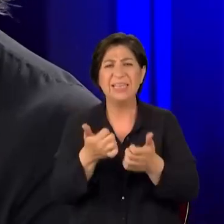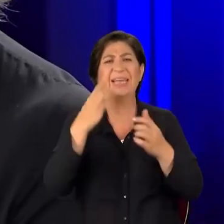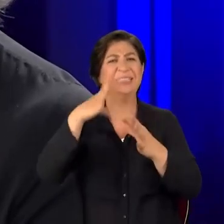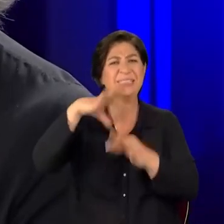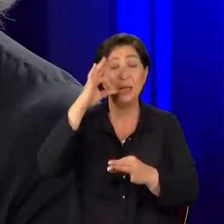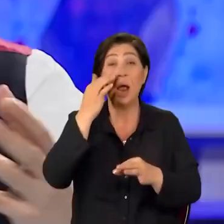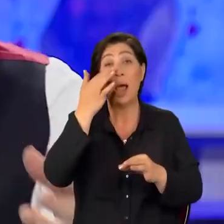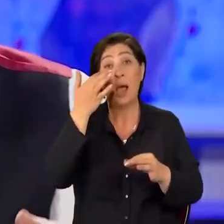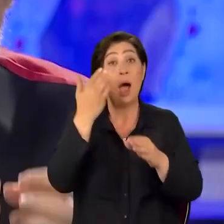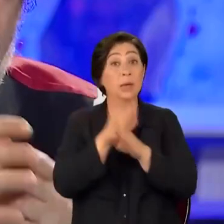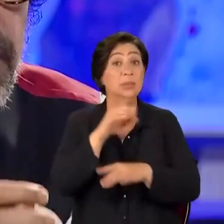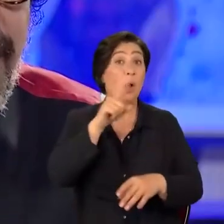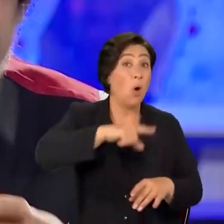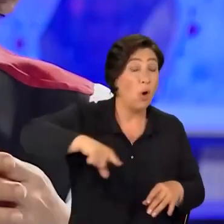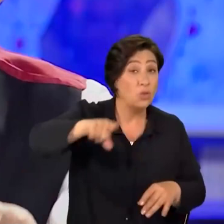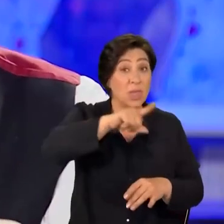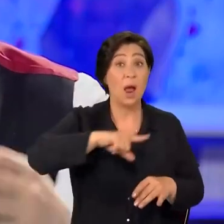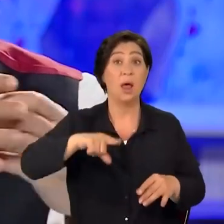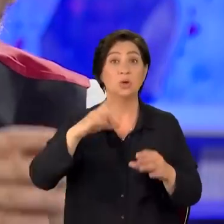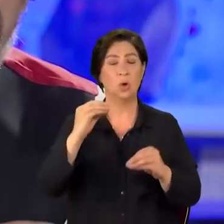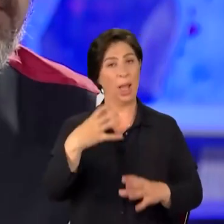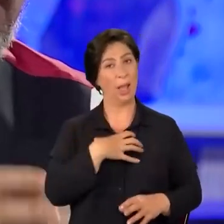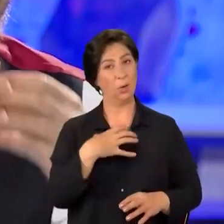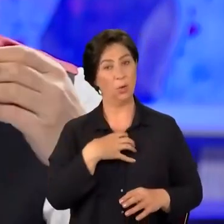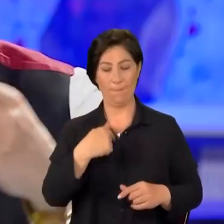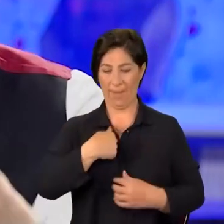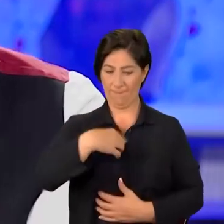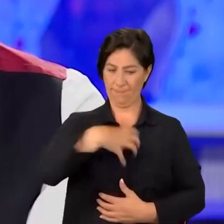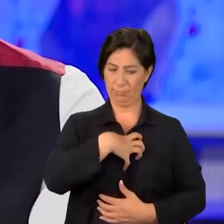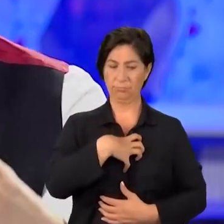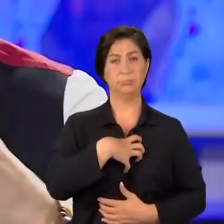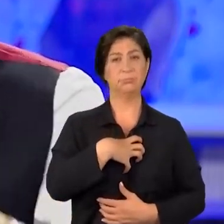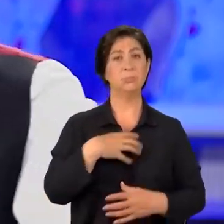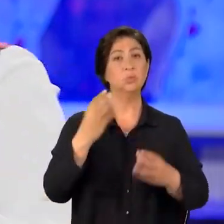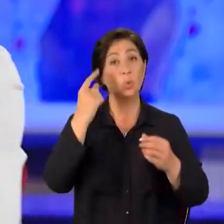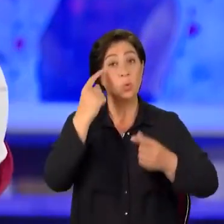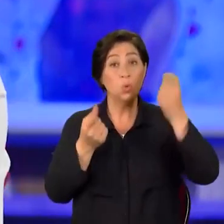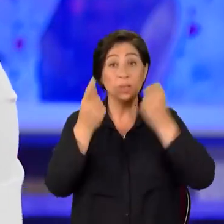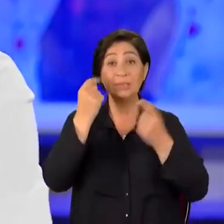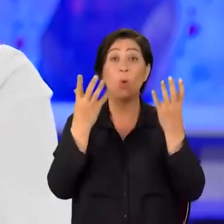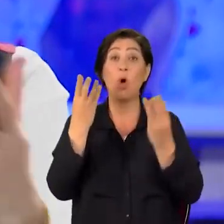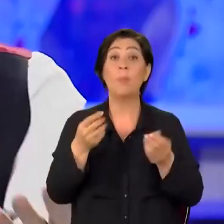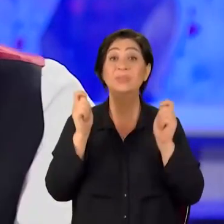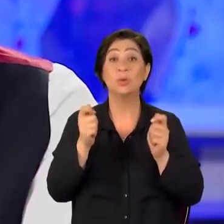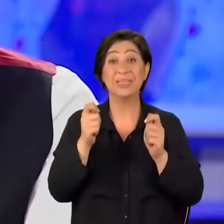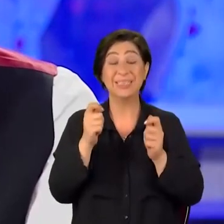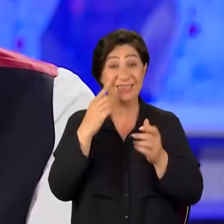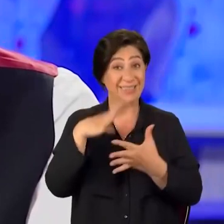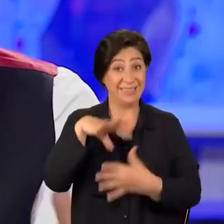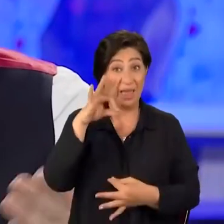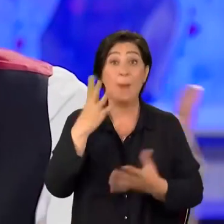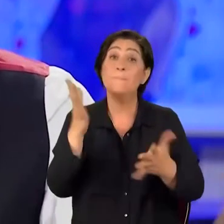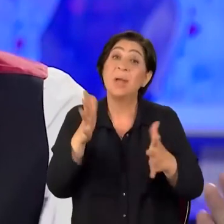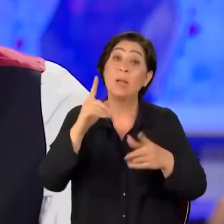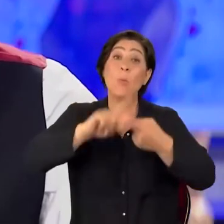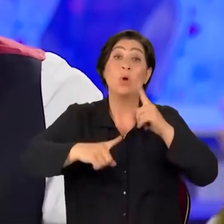linç edilen insanlar. Aynen. Aslında onlar çok egolu, çok ben merkezci, çok üretimci olmak zorunda olan